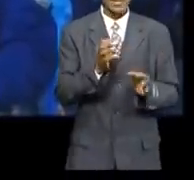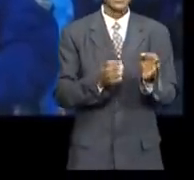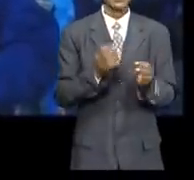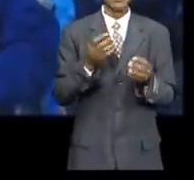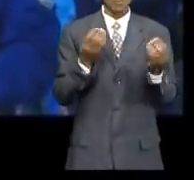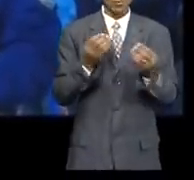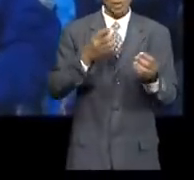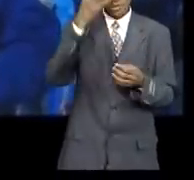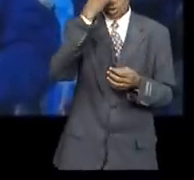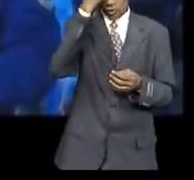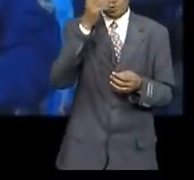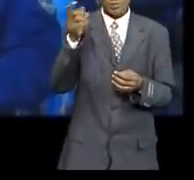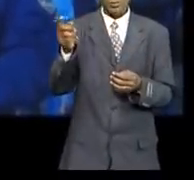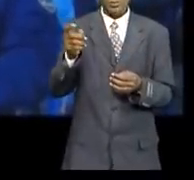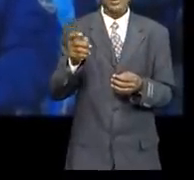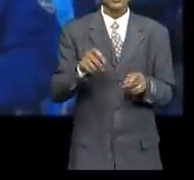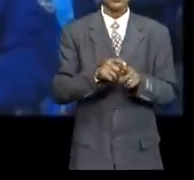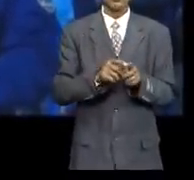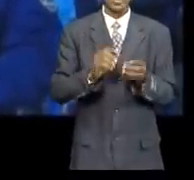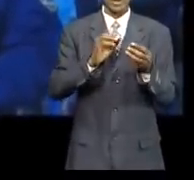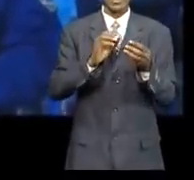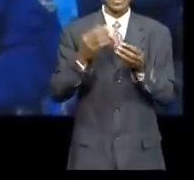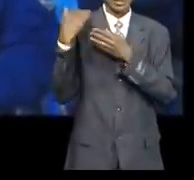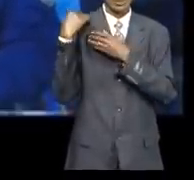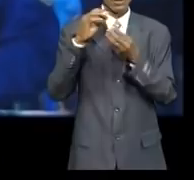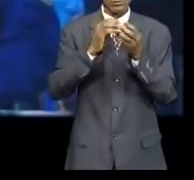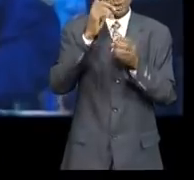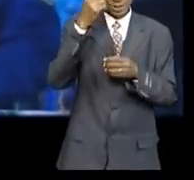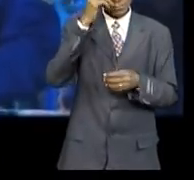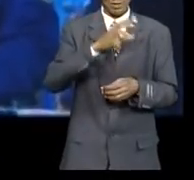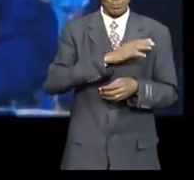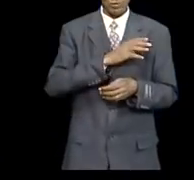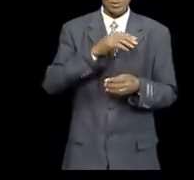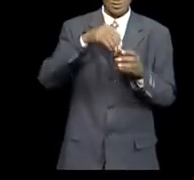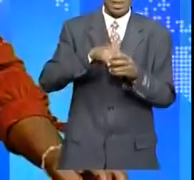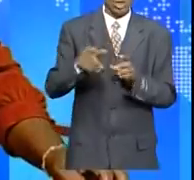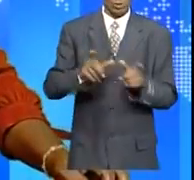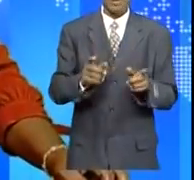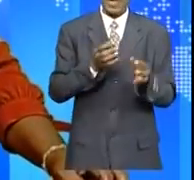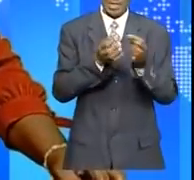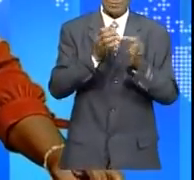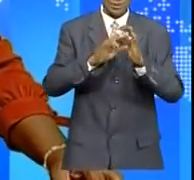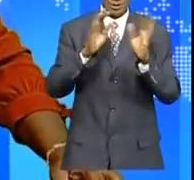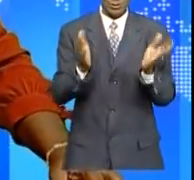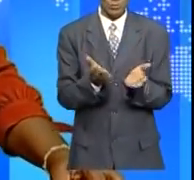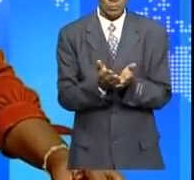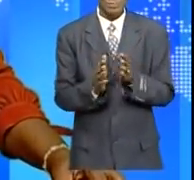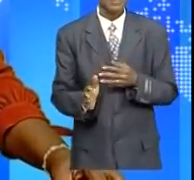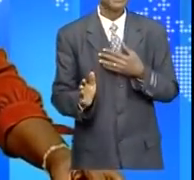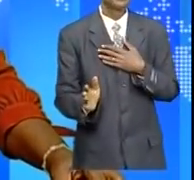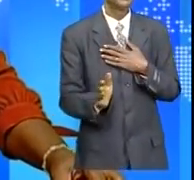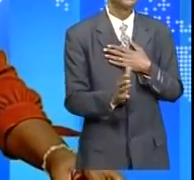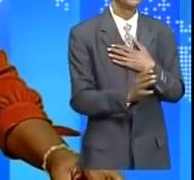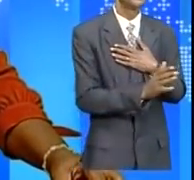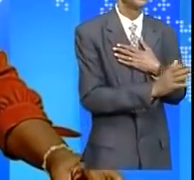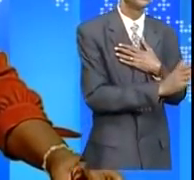geste et plaidé pour la poursuite de la série en ces termes. Place à cet atelier de